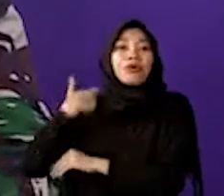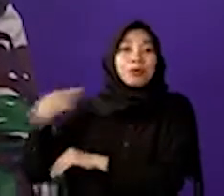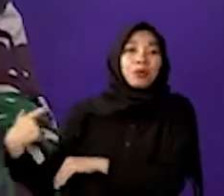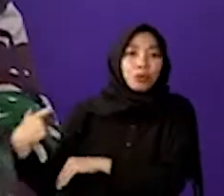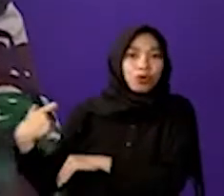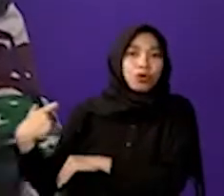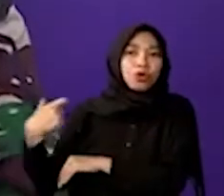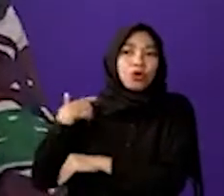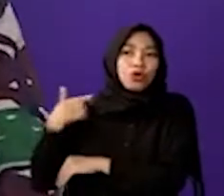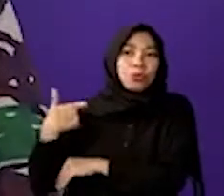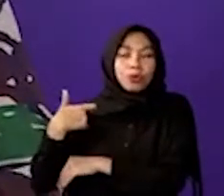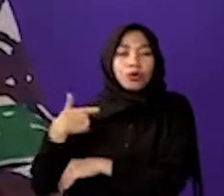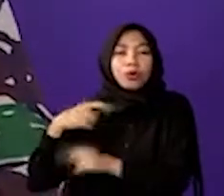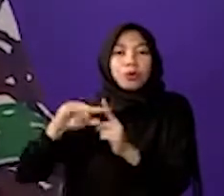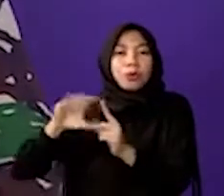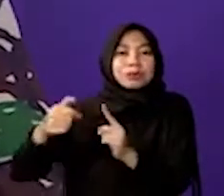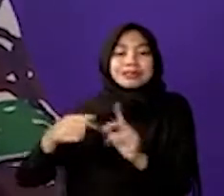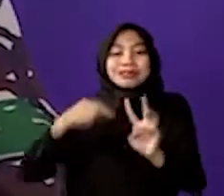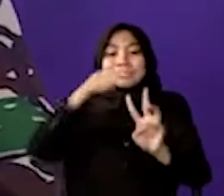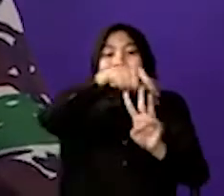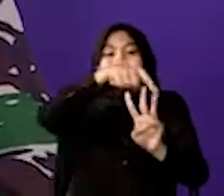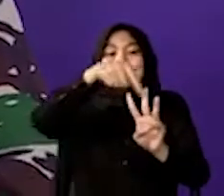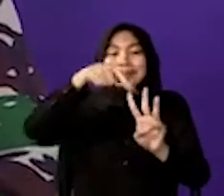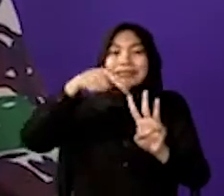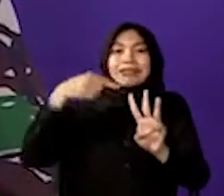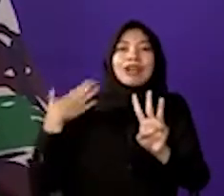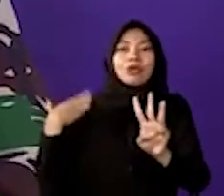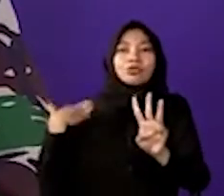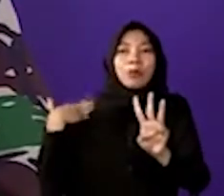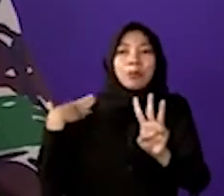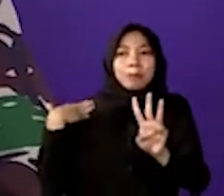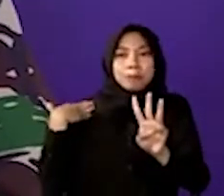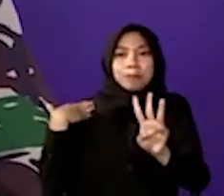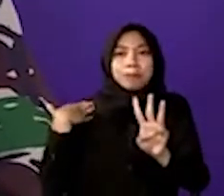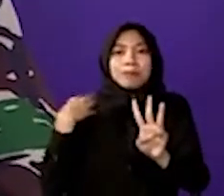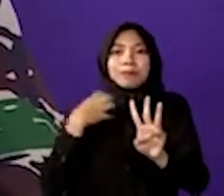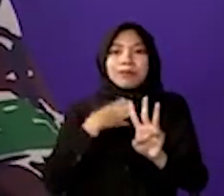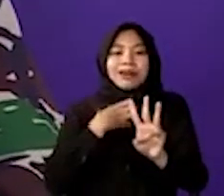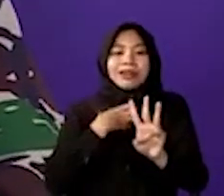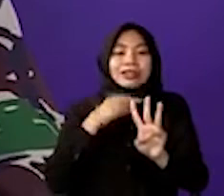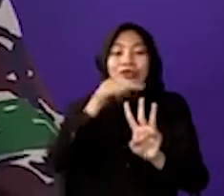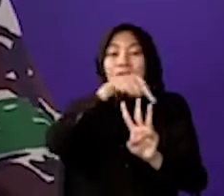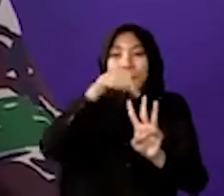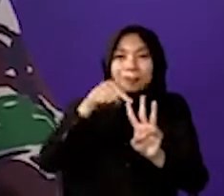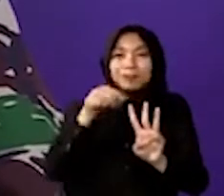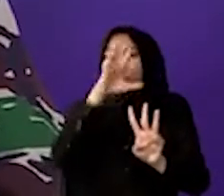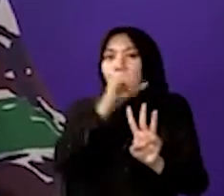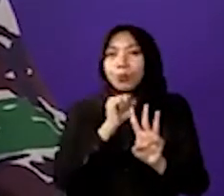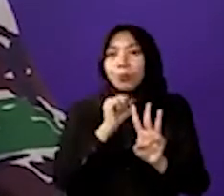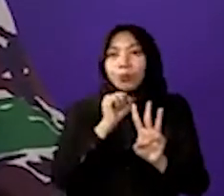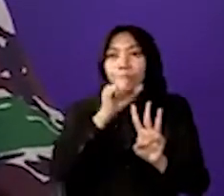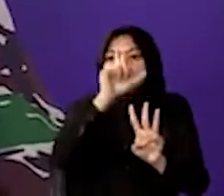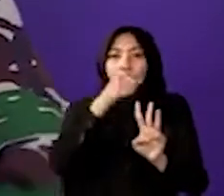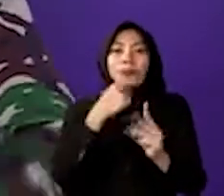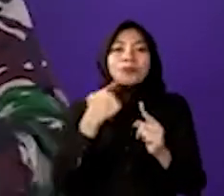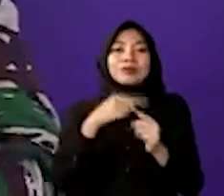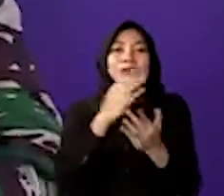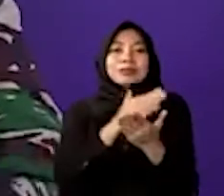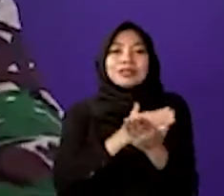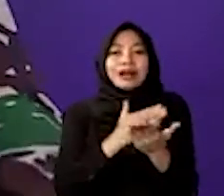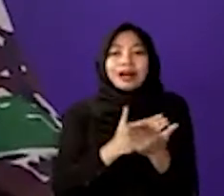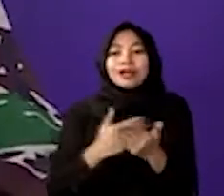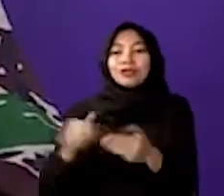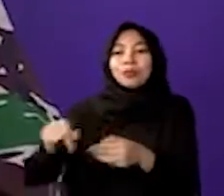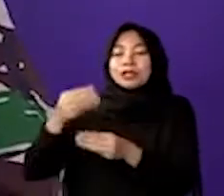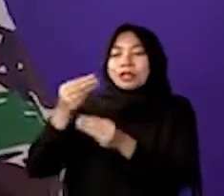karena apa mereka-merekalah yang punya eh knowledge maupun kebijakan di